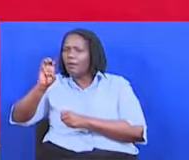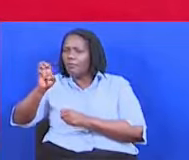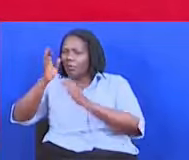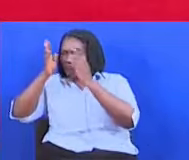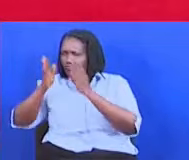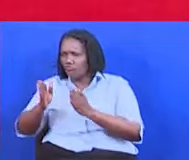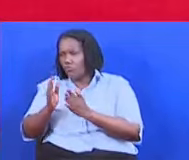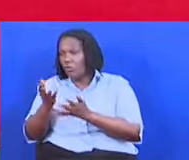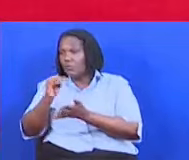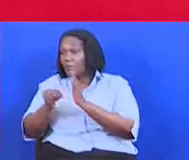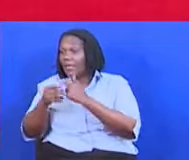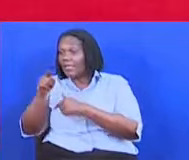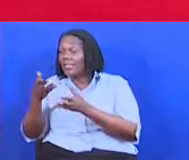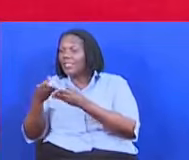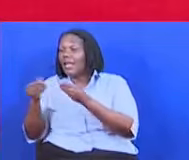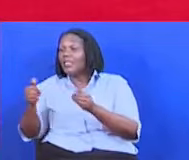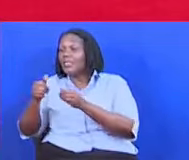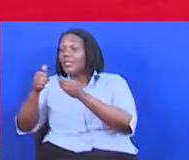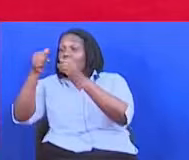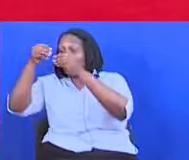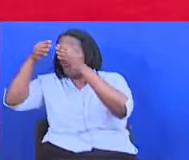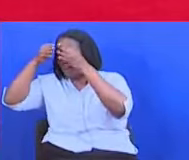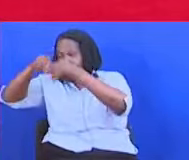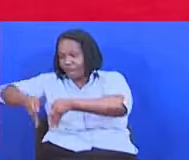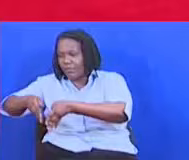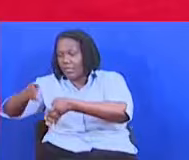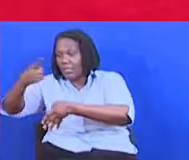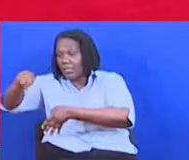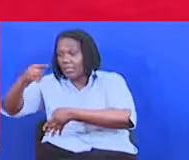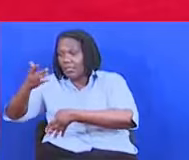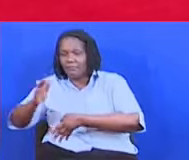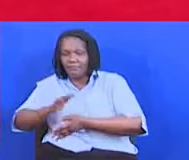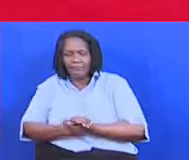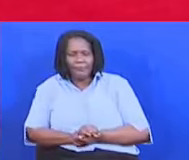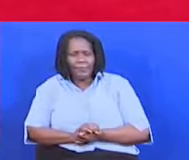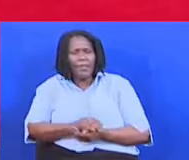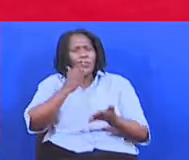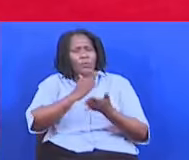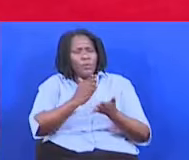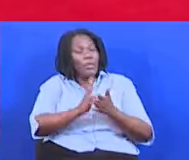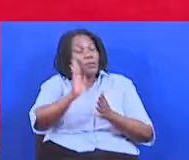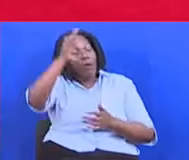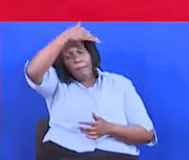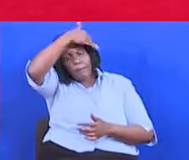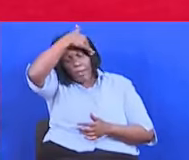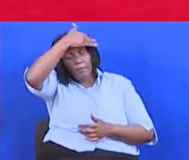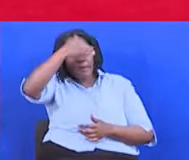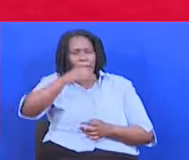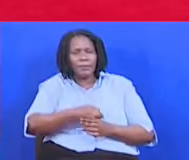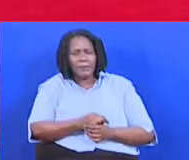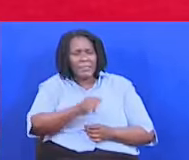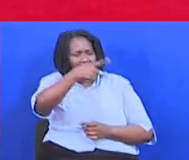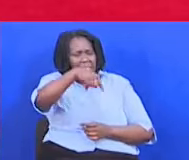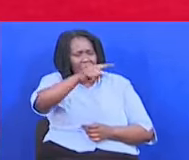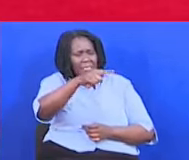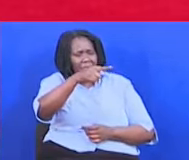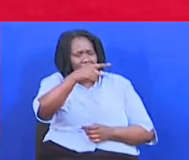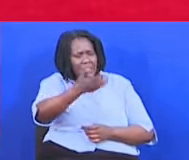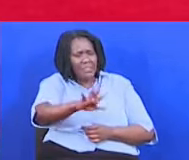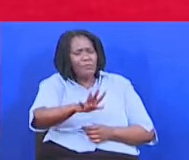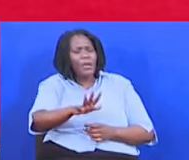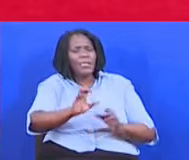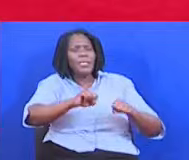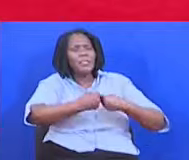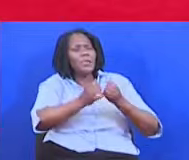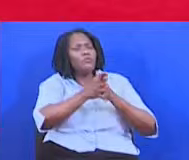Mheshimiwa Speaker, ni kweli. Mheshimiwa Waziri, majibu. Kule Pemba eneo hilo lina changamoto kubwa, na ndio maana tulituma wataalamu wetu sasa hivi kupitia maeneo mbalimbali.